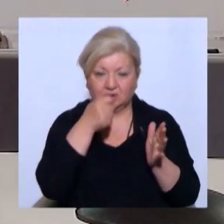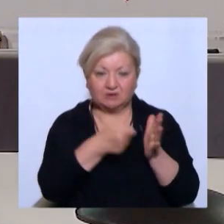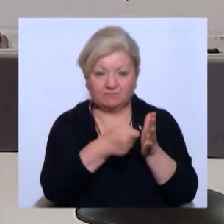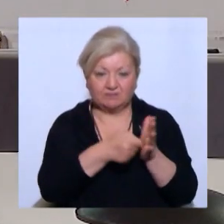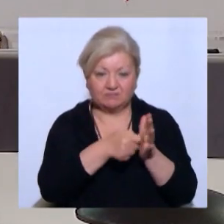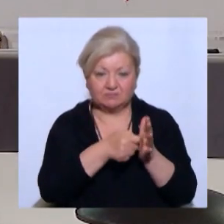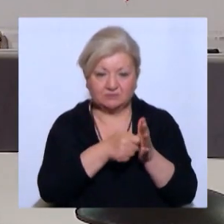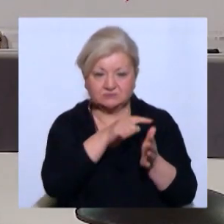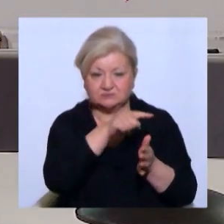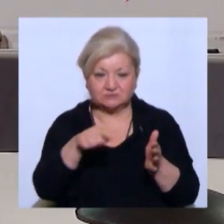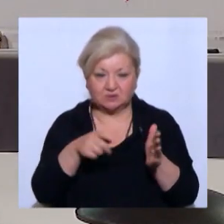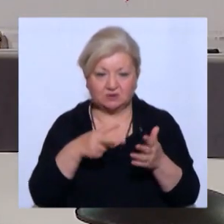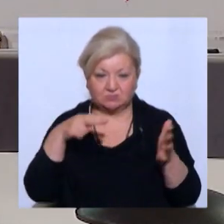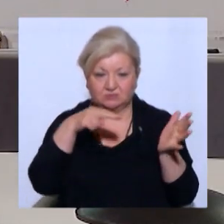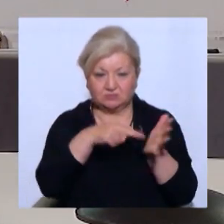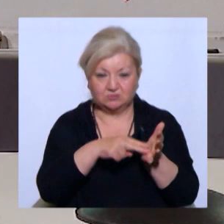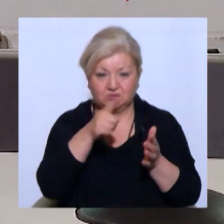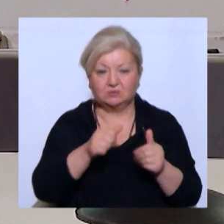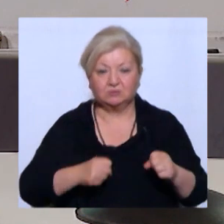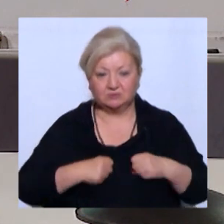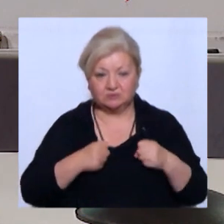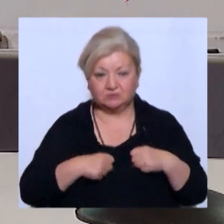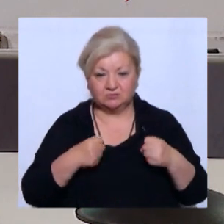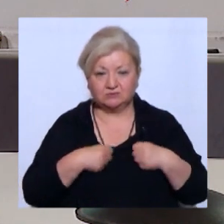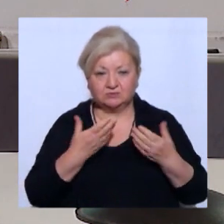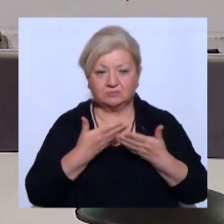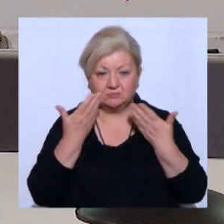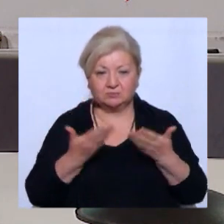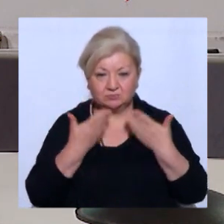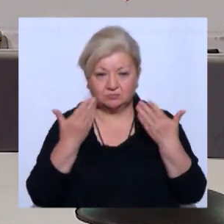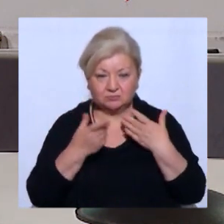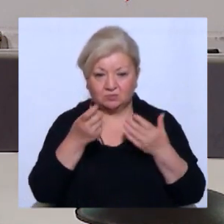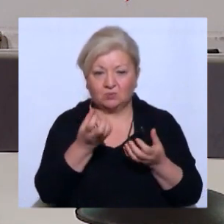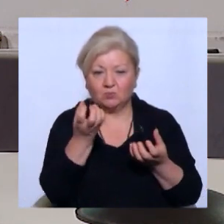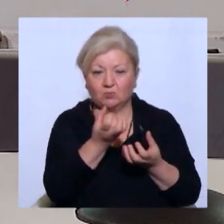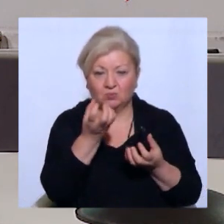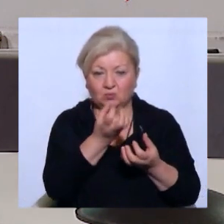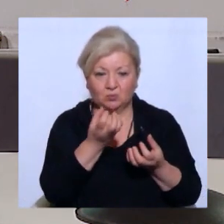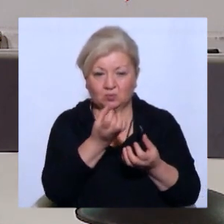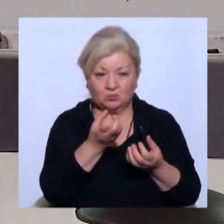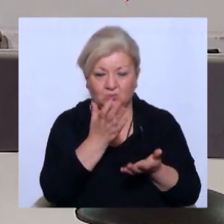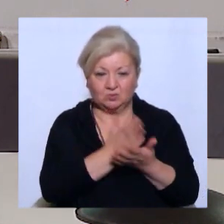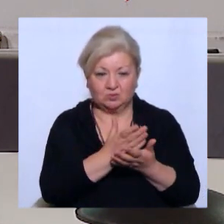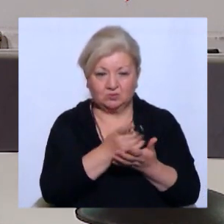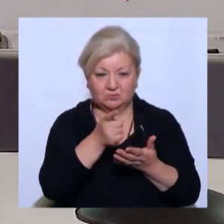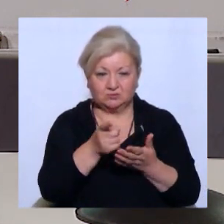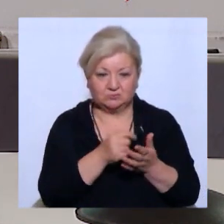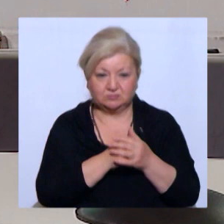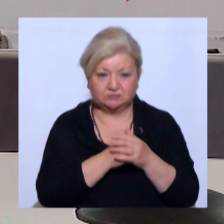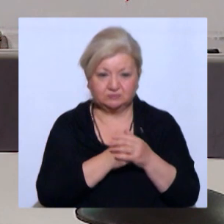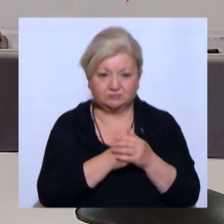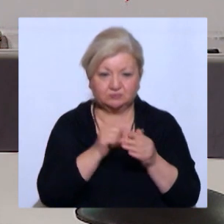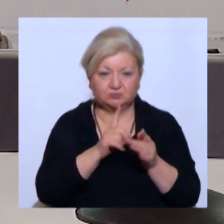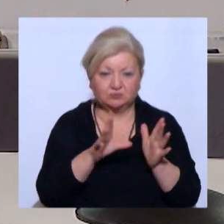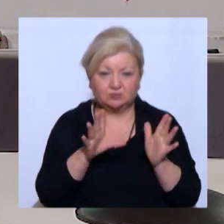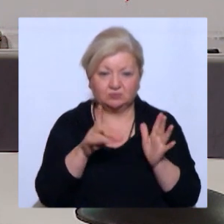მივაერთოთ კვების წყარო და ვეცადოთ, რომ განვალაგოთ მსუბუქი ასე ვთქვათ, ბურთულები, პენოპლასტის,